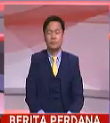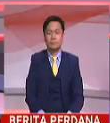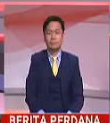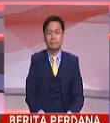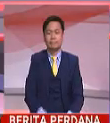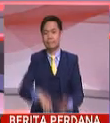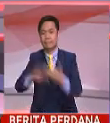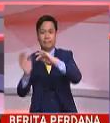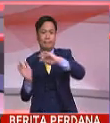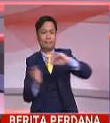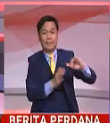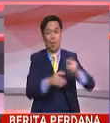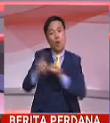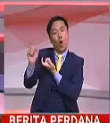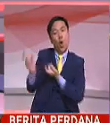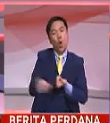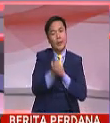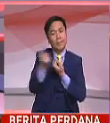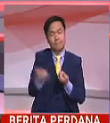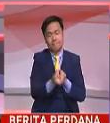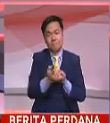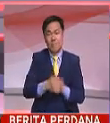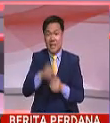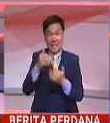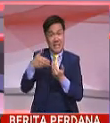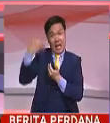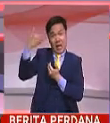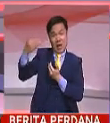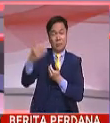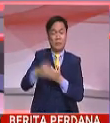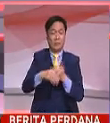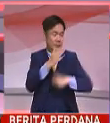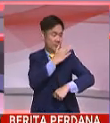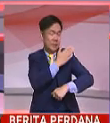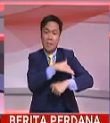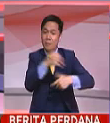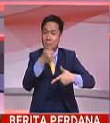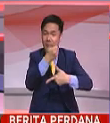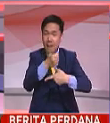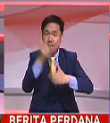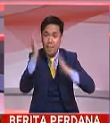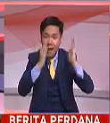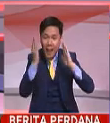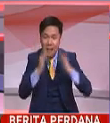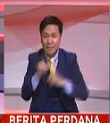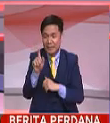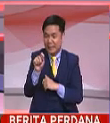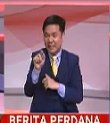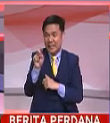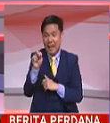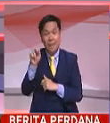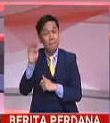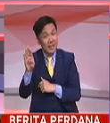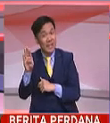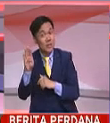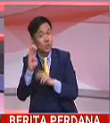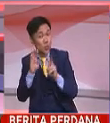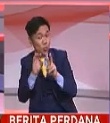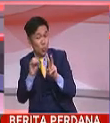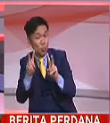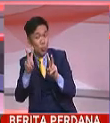ia beralih ke saingan hoki najwa.com ligahokie Malaysia di msl2024